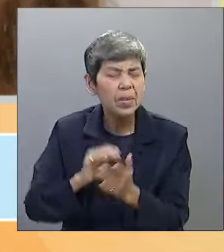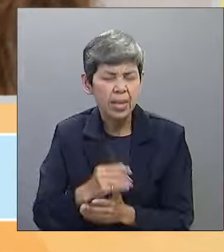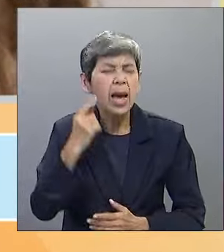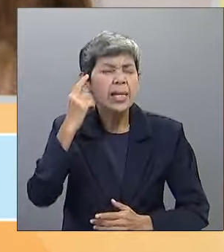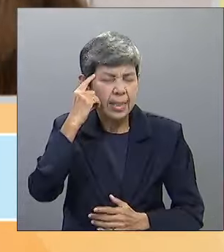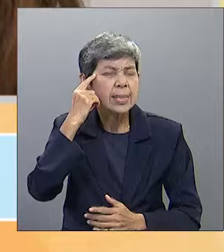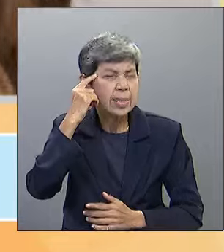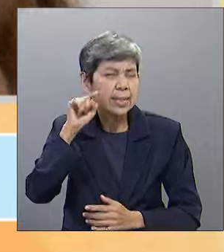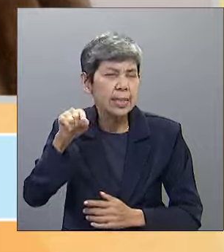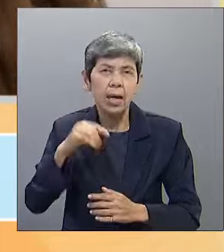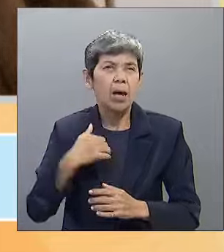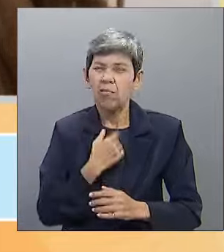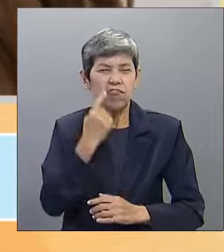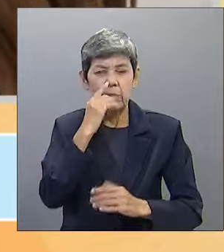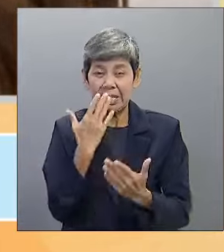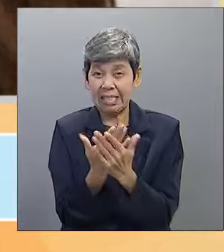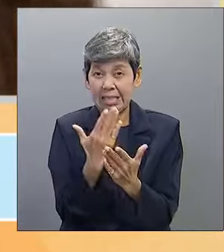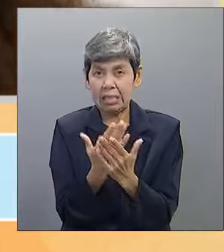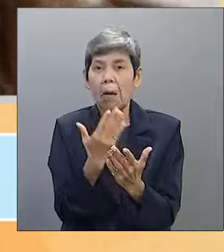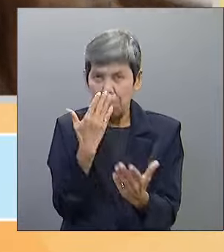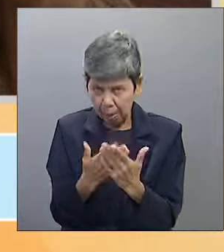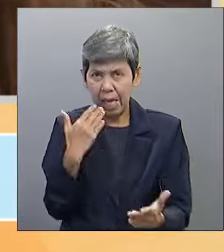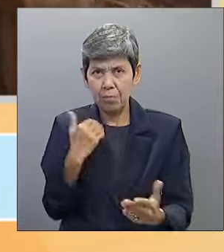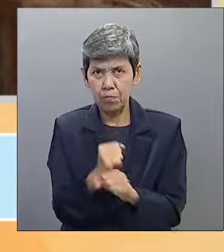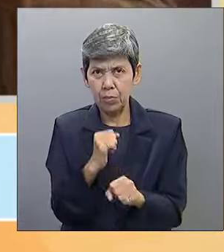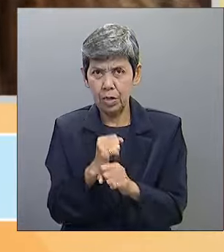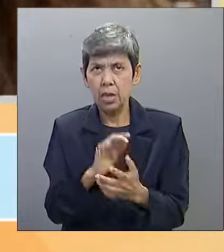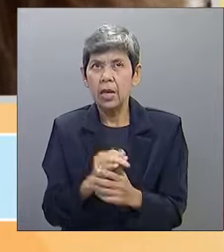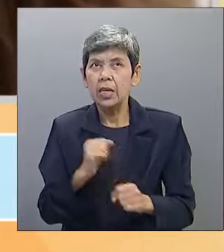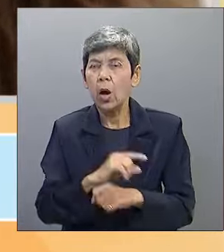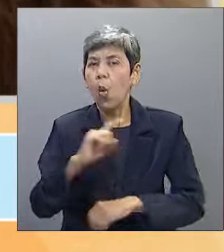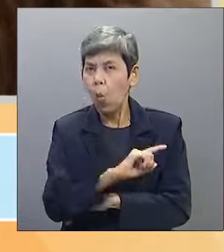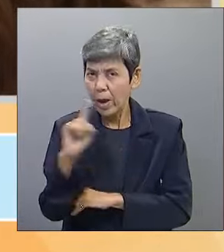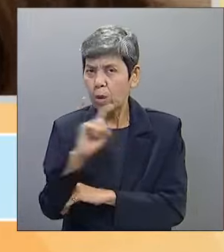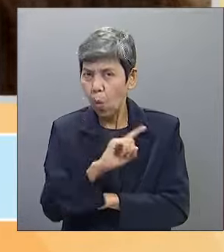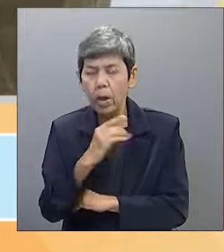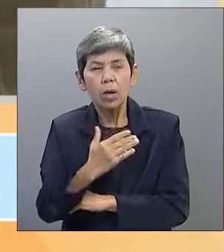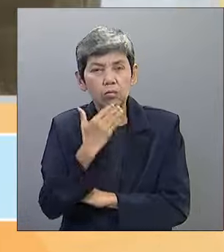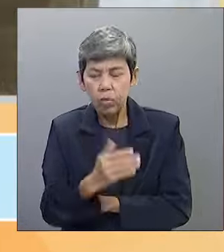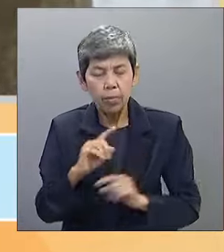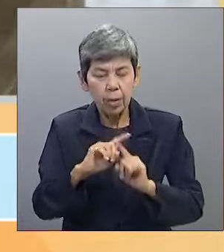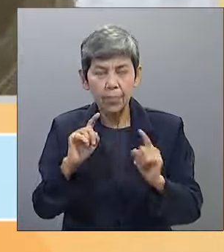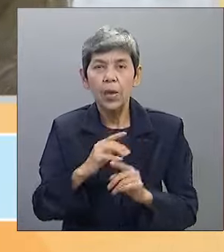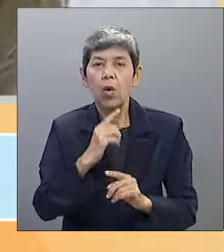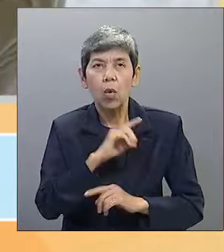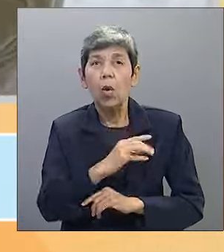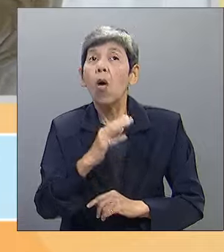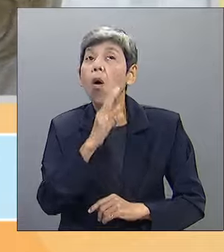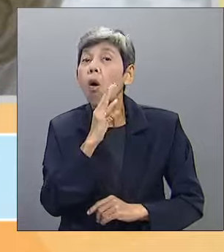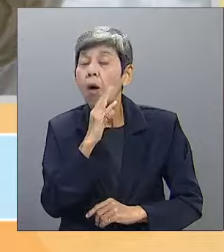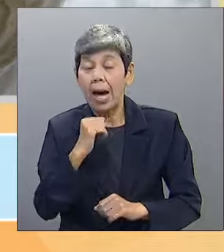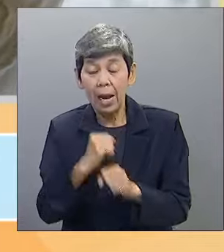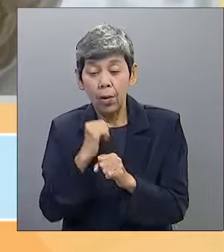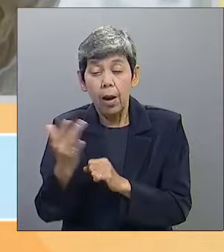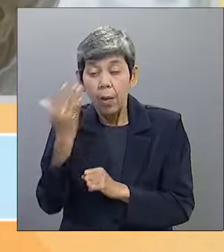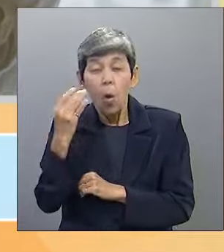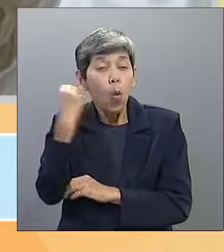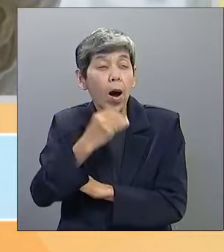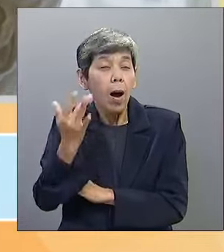ข้อด้อยของเขาด้วยซ้ำเพราะว่าค่าใช้จ่ายจะสูงกว่าที่เป็นคอนแทคเลนส์แบบที ่เป็นถาวร อ๋อถาวร ใช่ครับเพราะว่าเวลาใช้ทุ